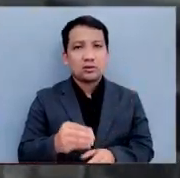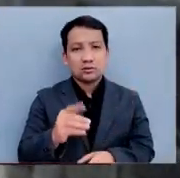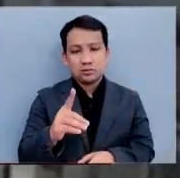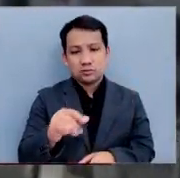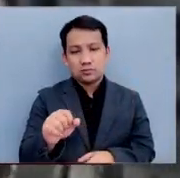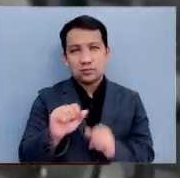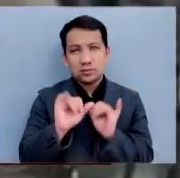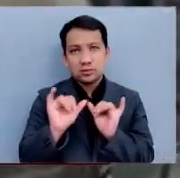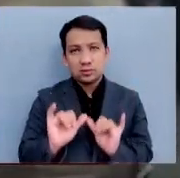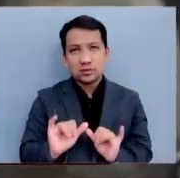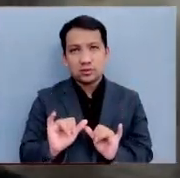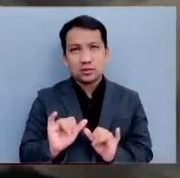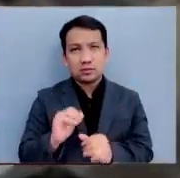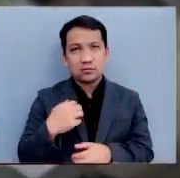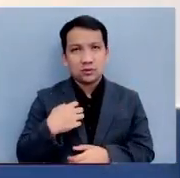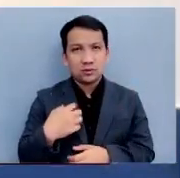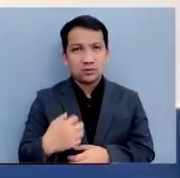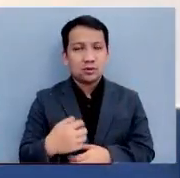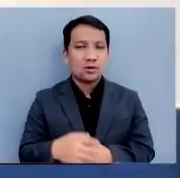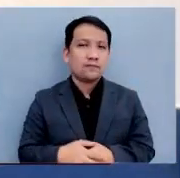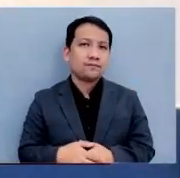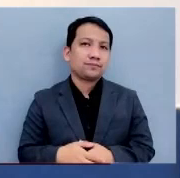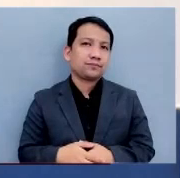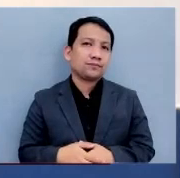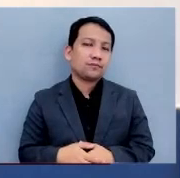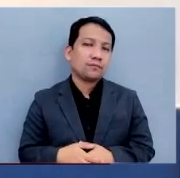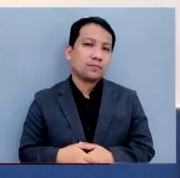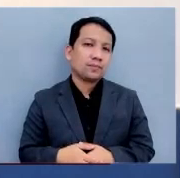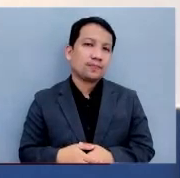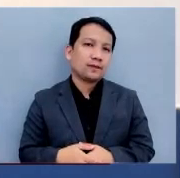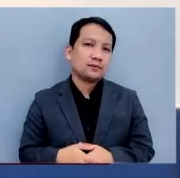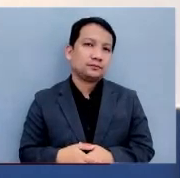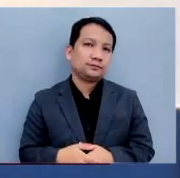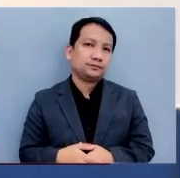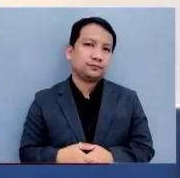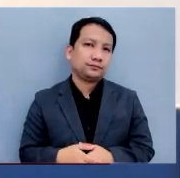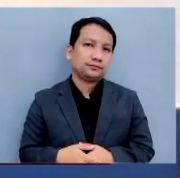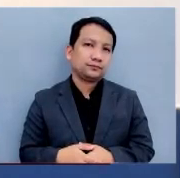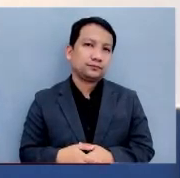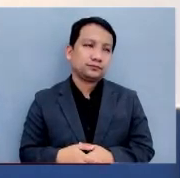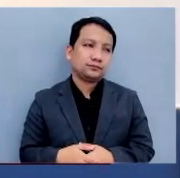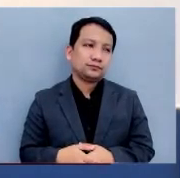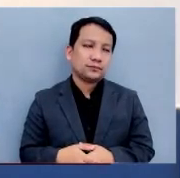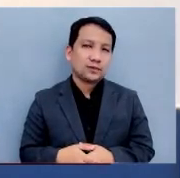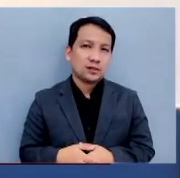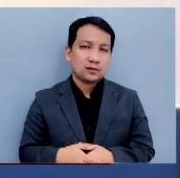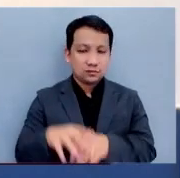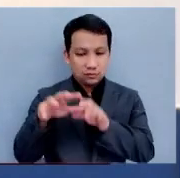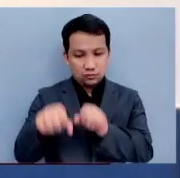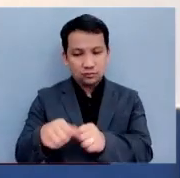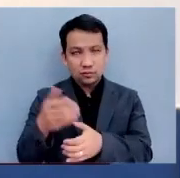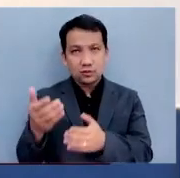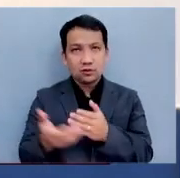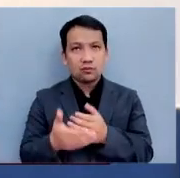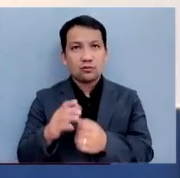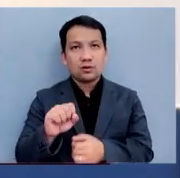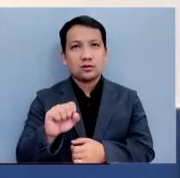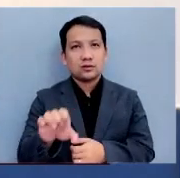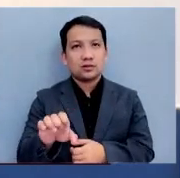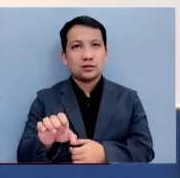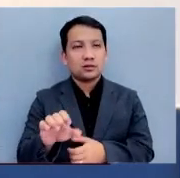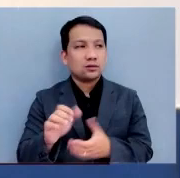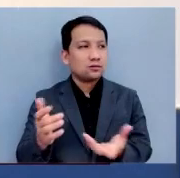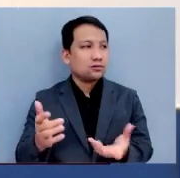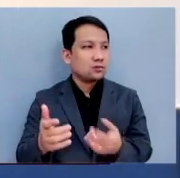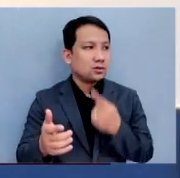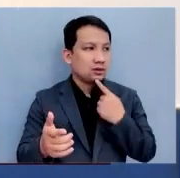sistema ng mga pulis. Ang dati kasi naging ugali ng kapulisan natin, huli ng huli kahit walang kaso. Pagka wala na mailagay na